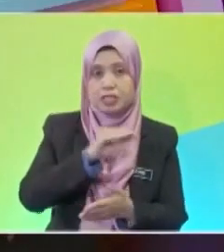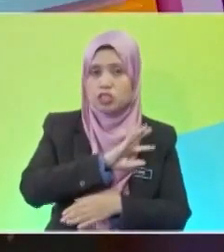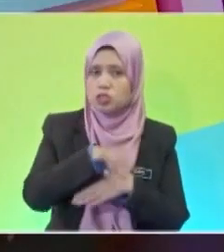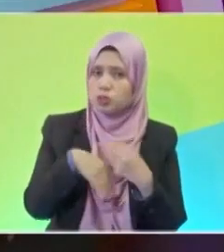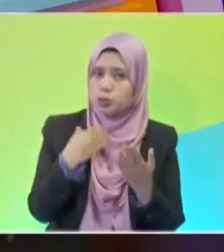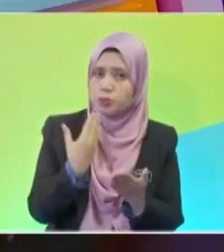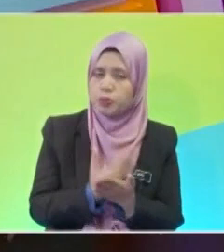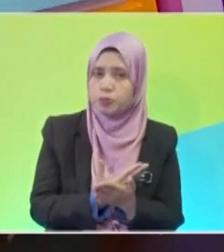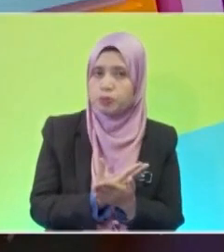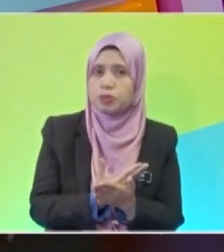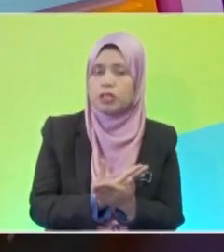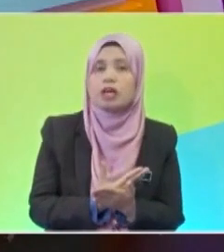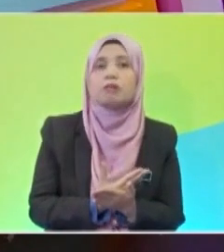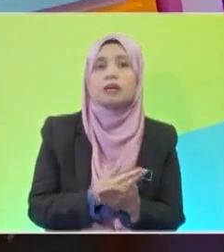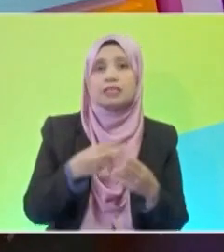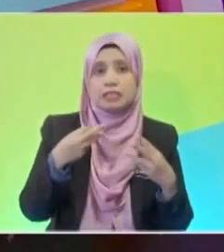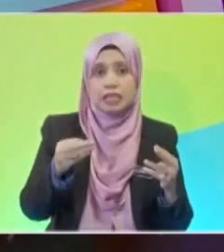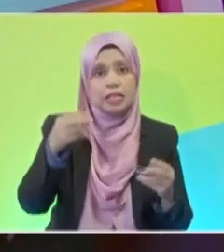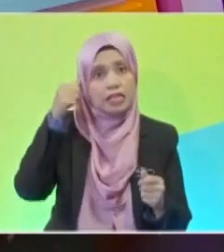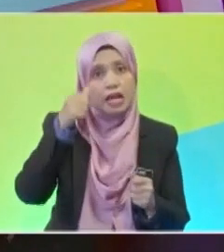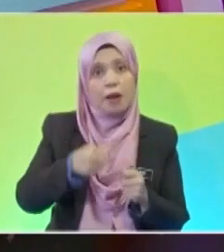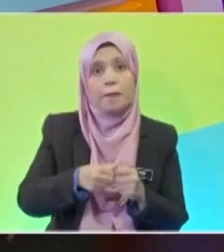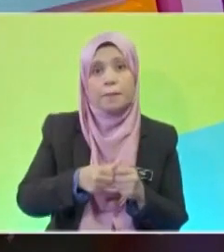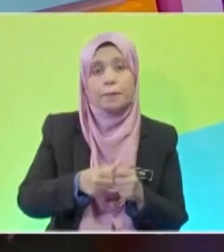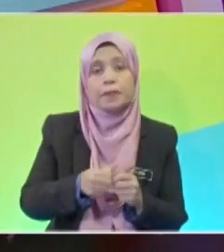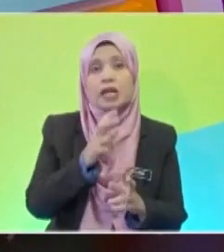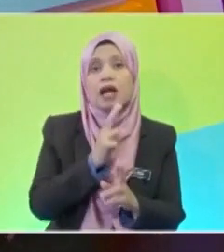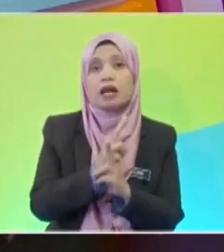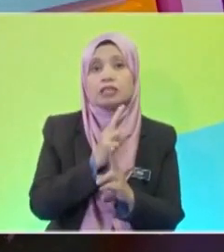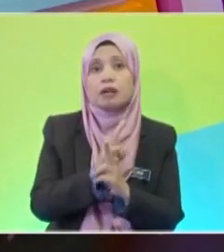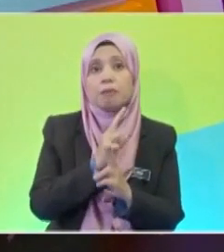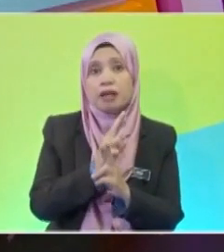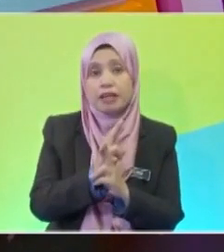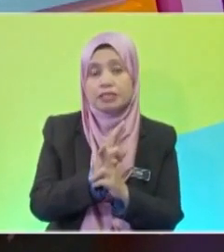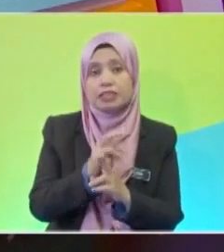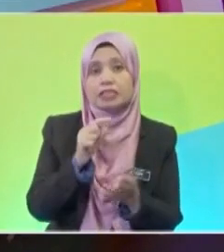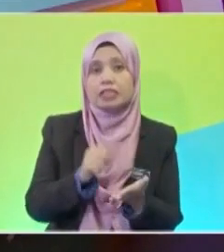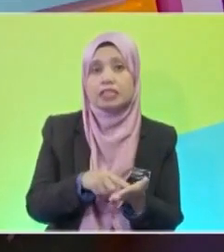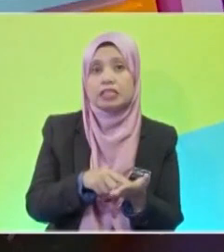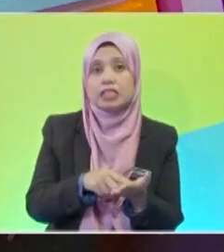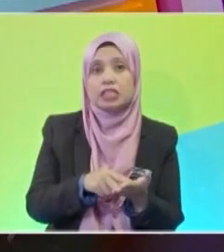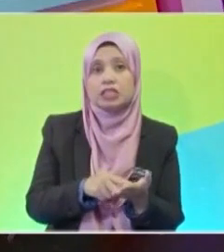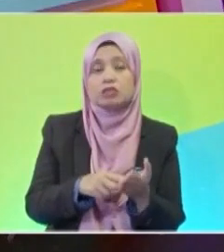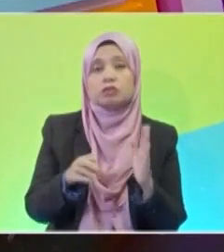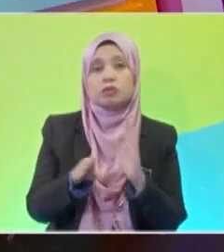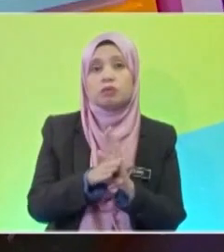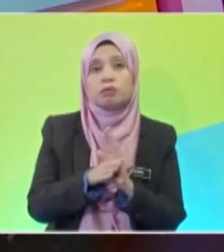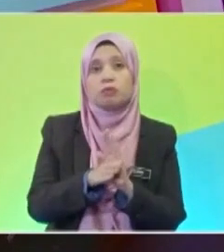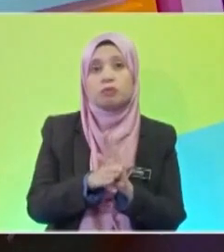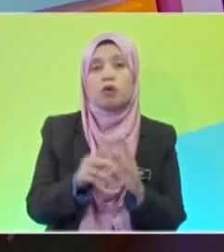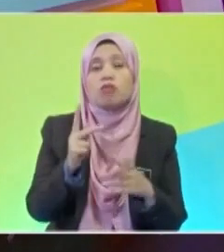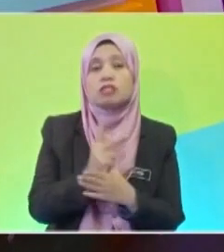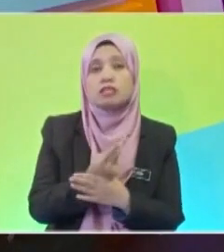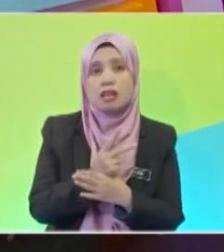semua masih ingat pelarasan-pelarasan ini dan ia terlibat dengan topik seperti milikan tunggal,